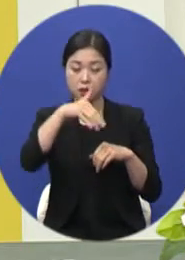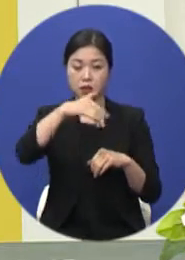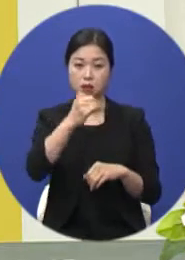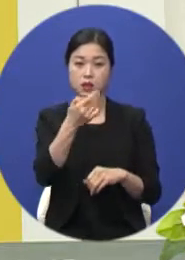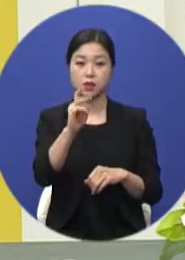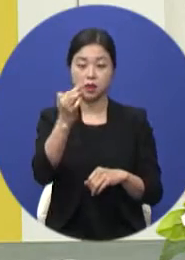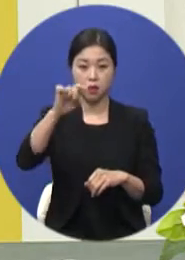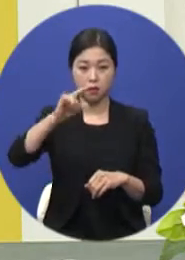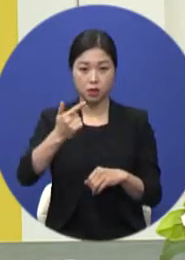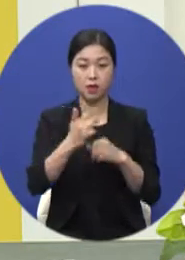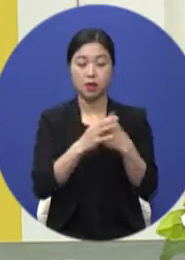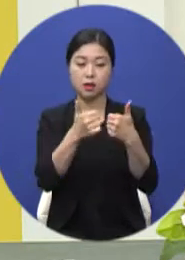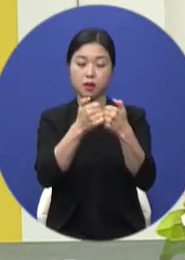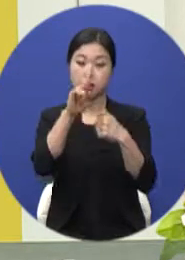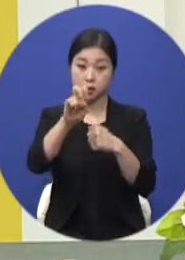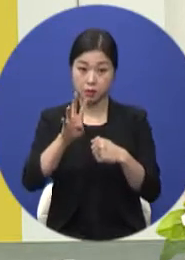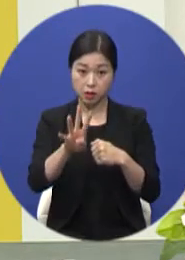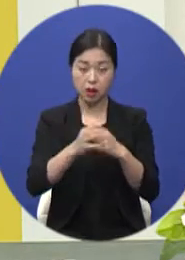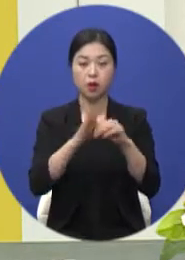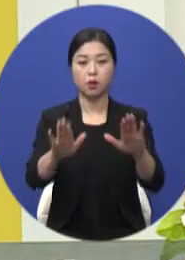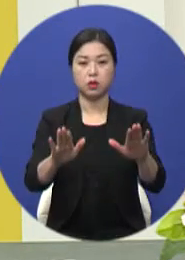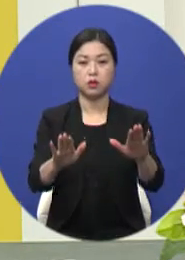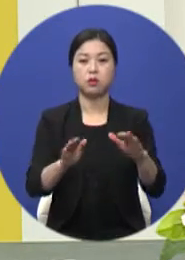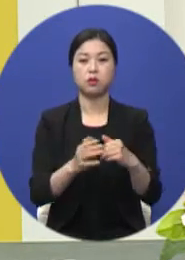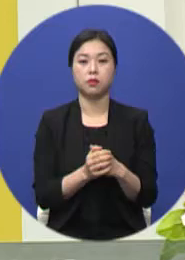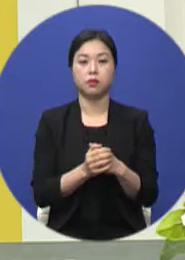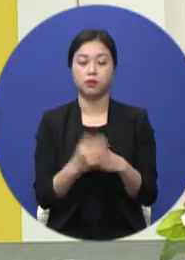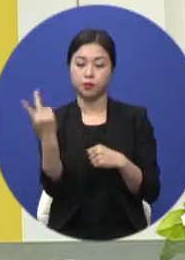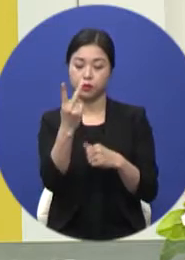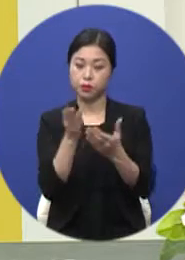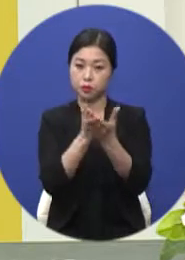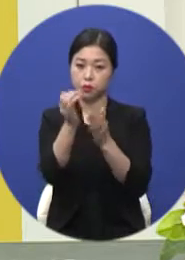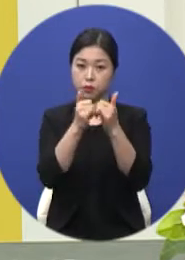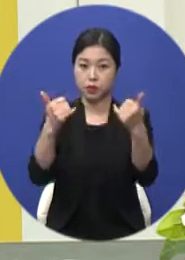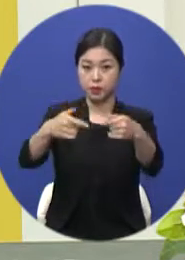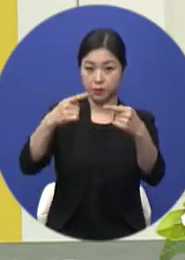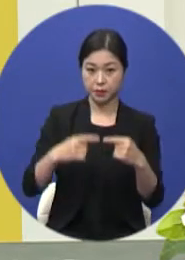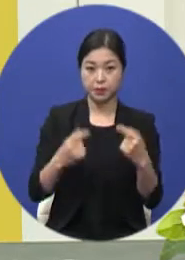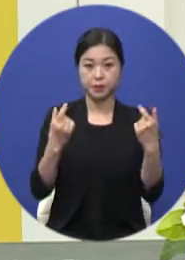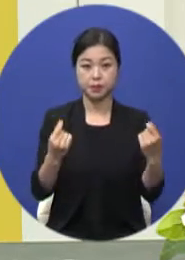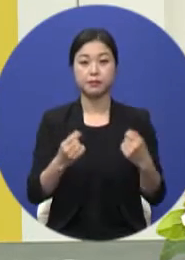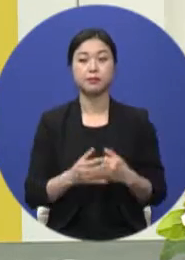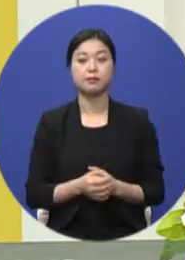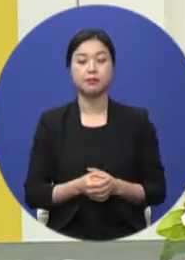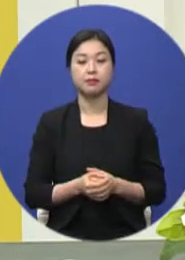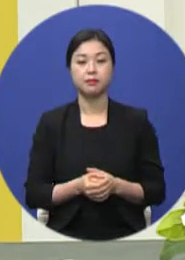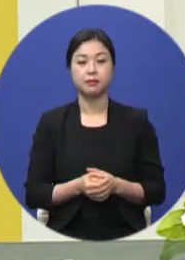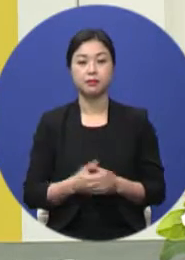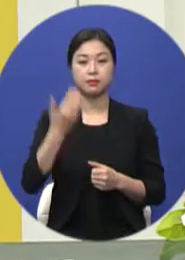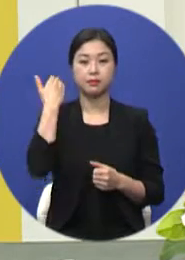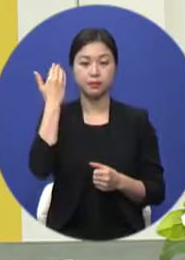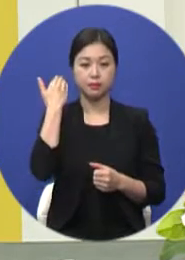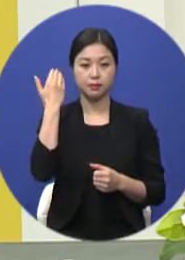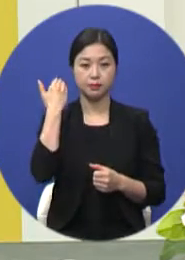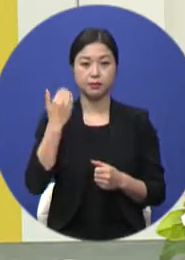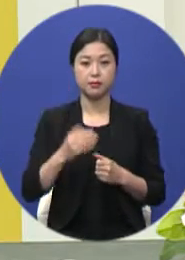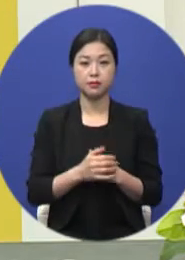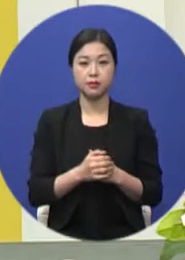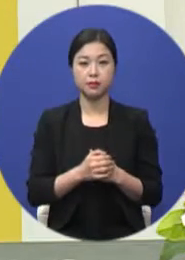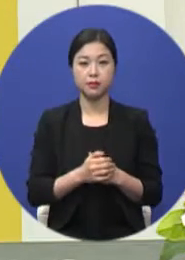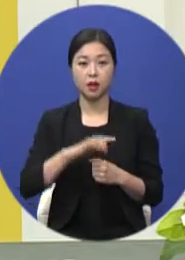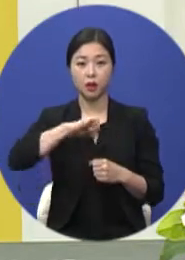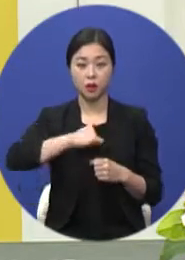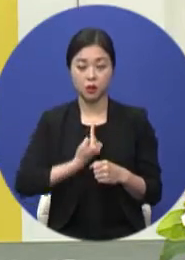24. 오늘도 우리 두 전문가님이 나와주셨는데요. 아, 최근에